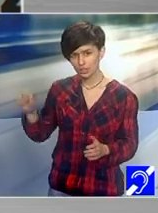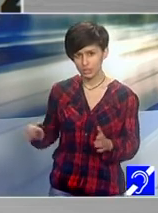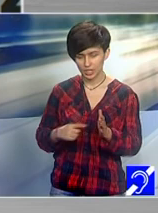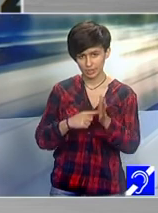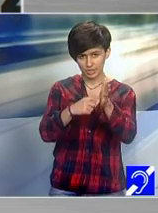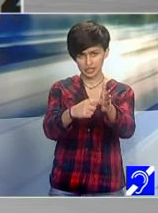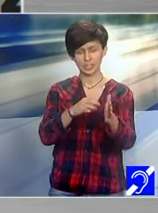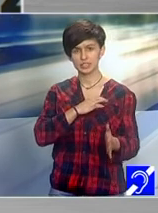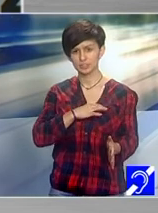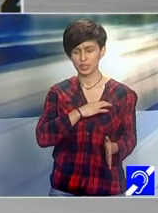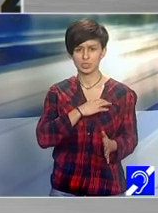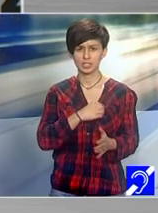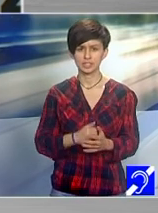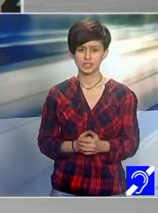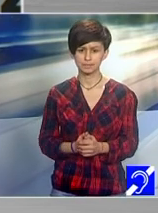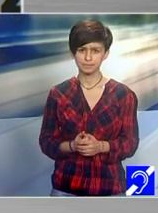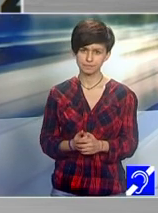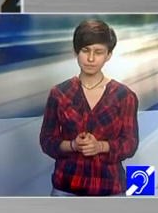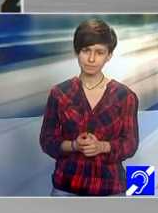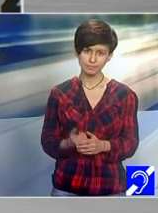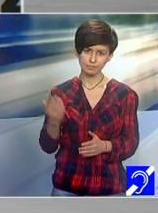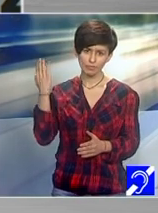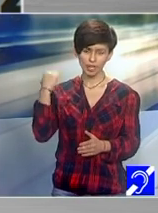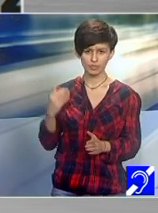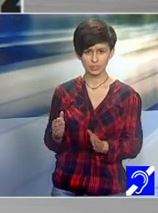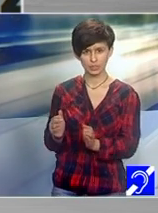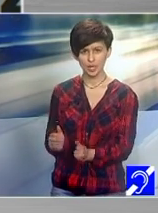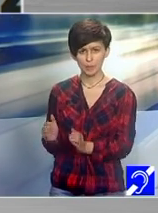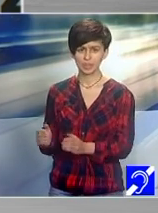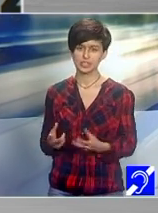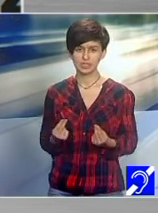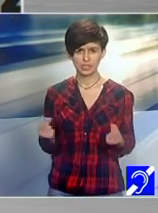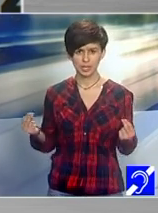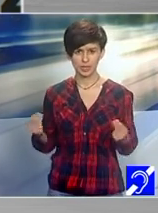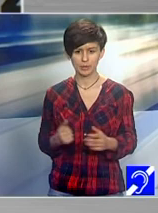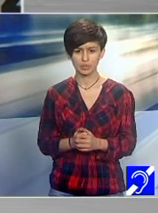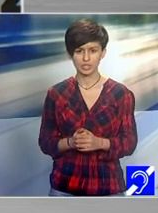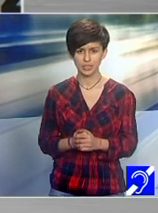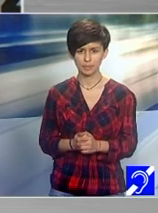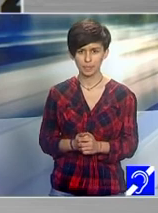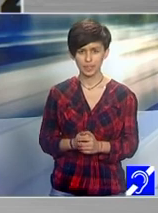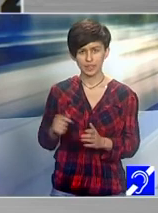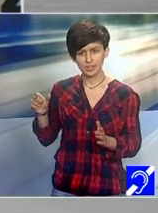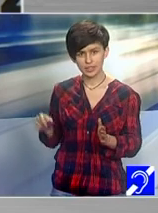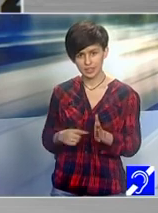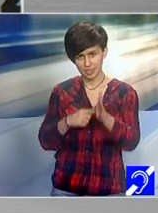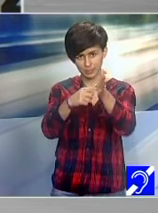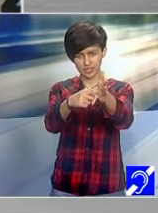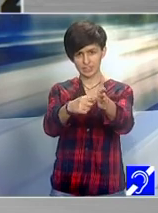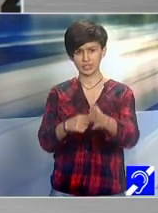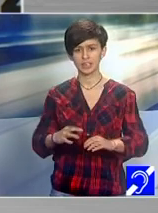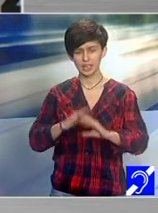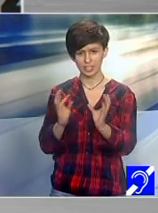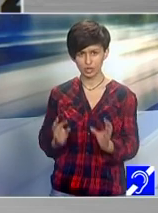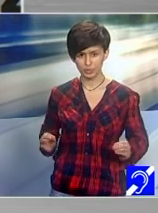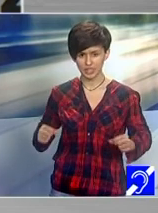reprezentanții universității au făcut parte, cum v-am spus, din numeroase delegații care au reprezentat România la saloane